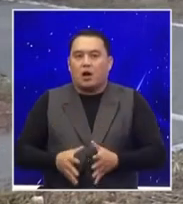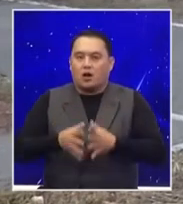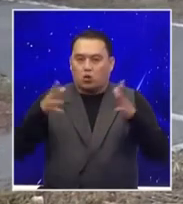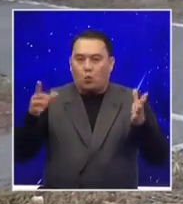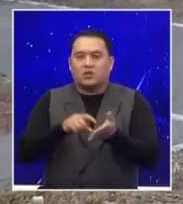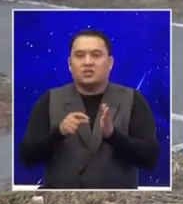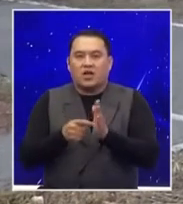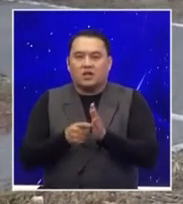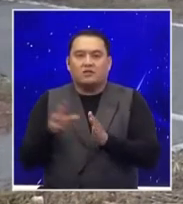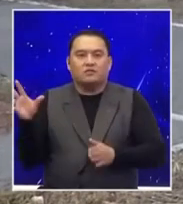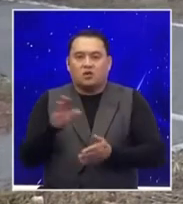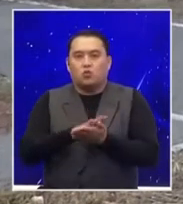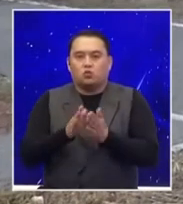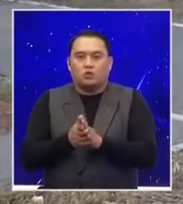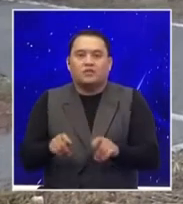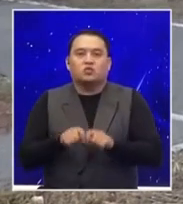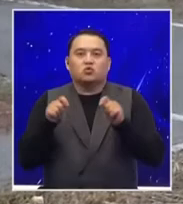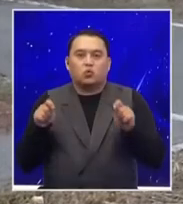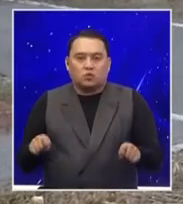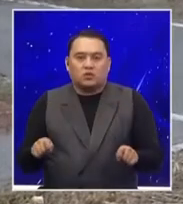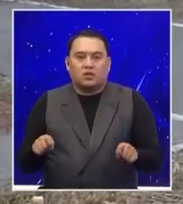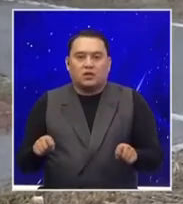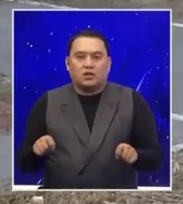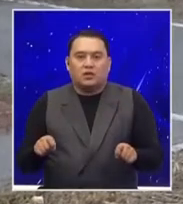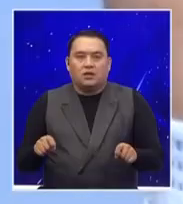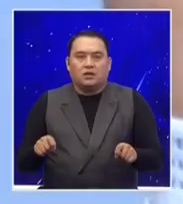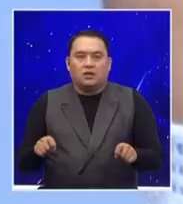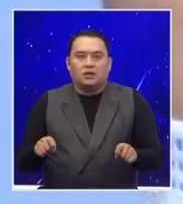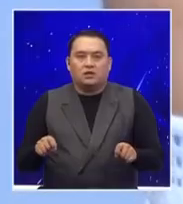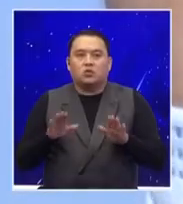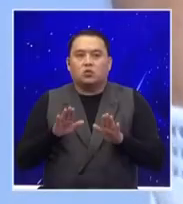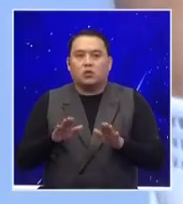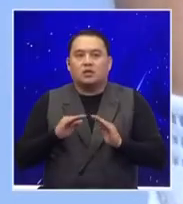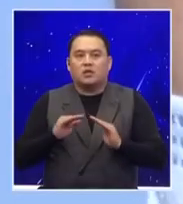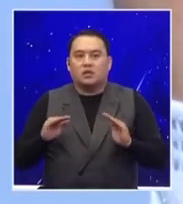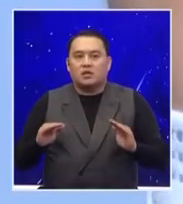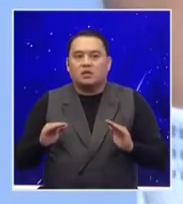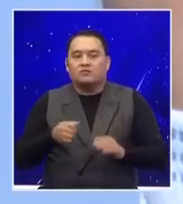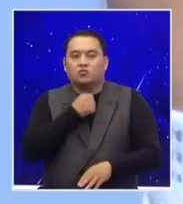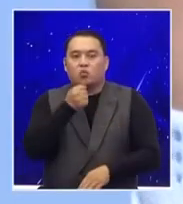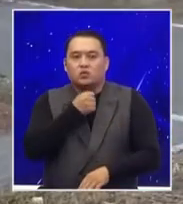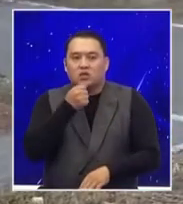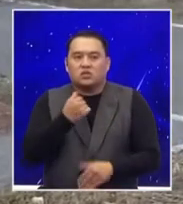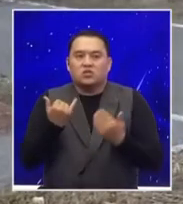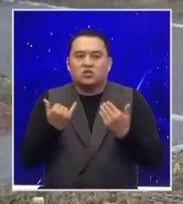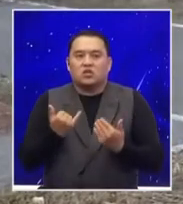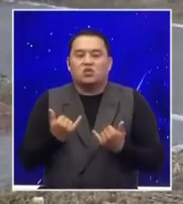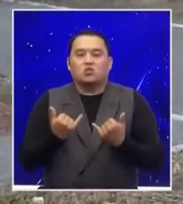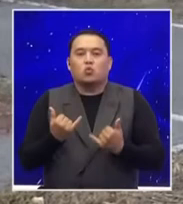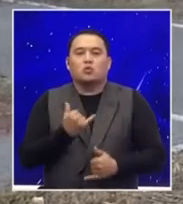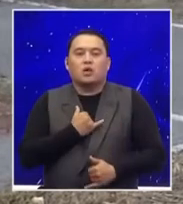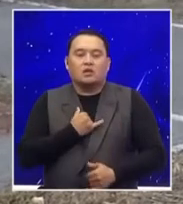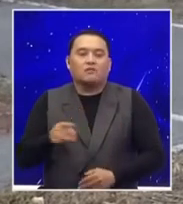здание. Все условия созданы для ребятишек, не только для детей, и также для взрослых. Сейчас у нас в общем в